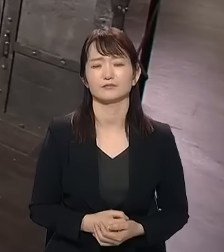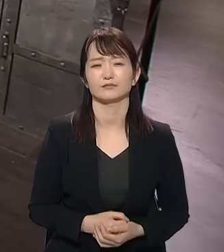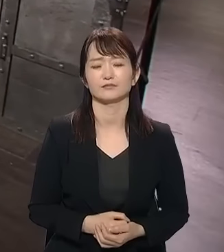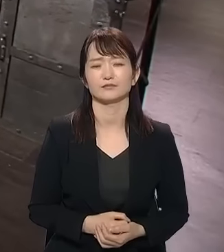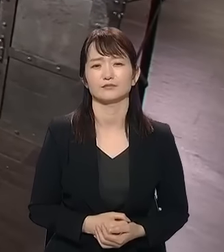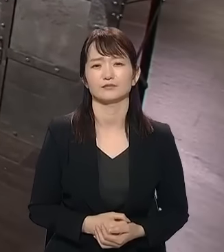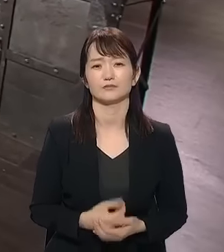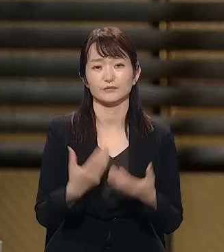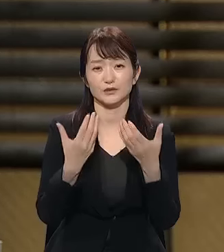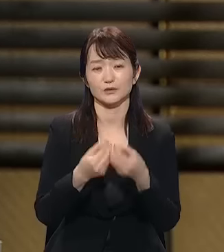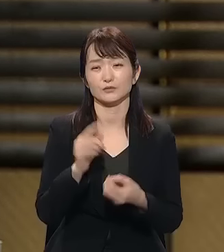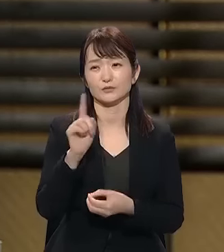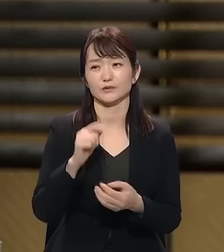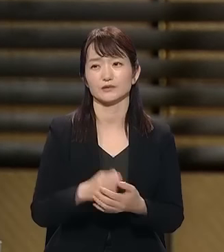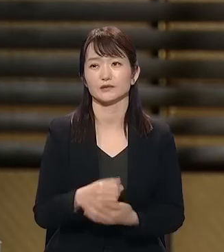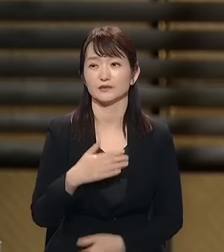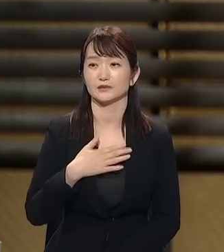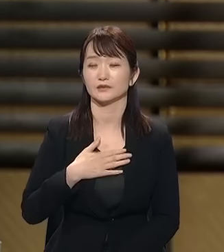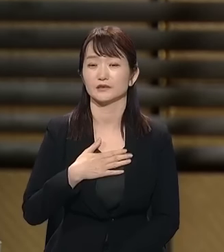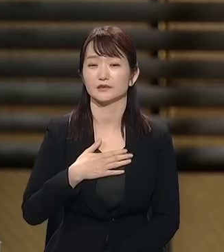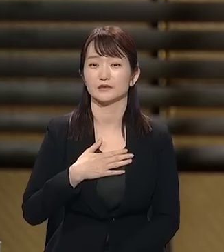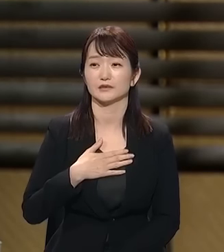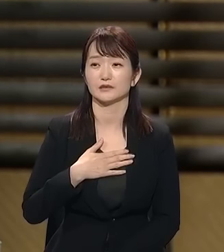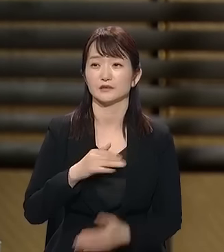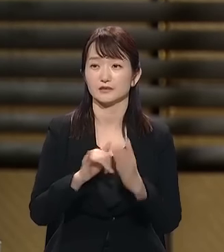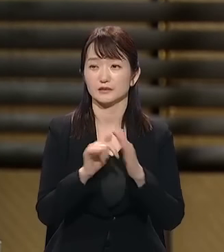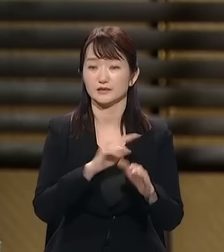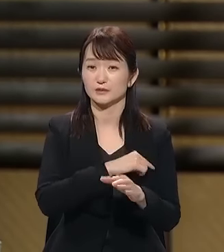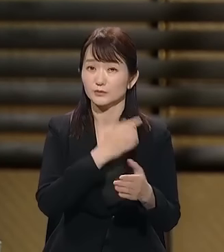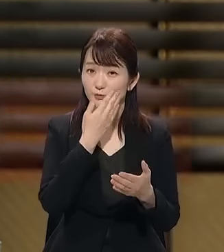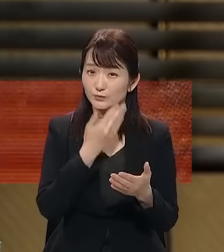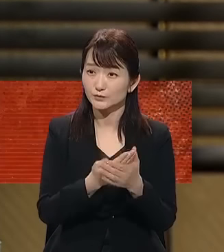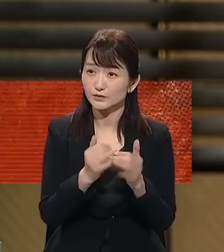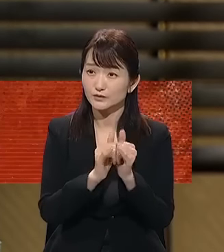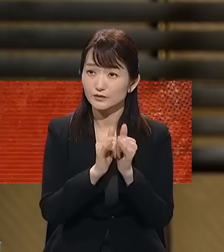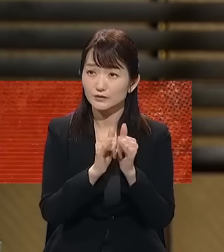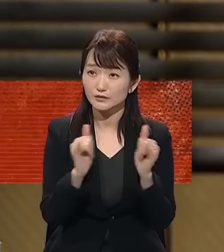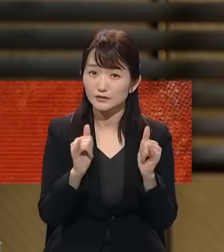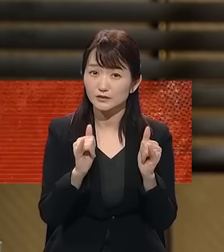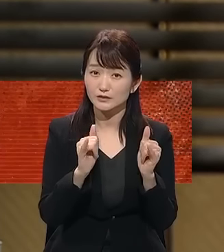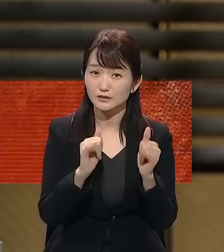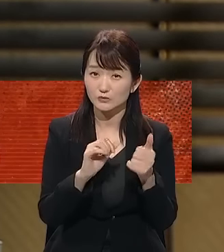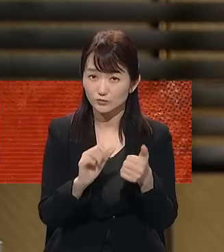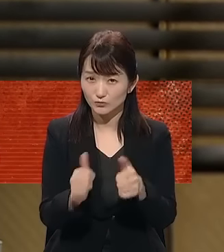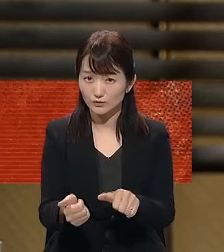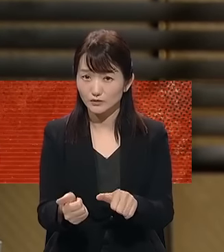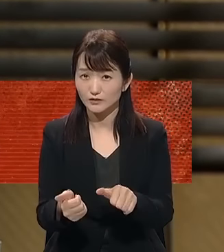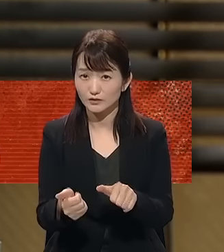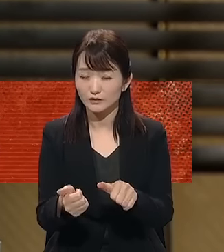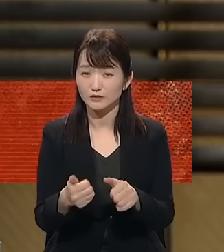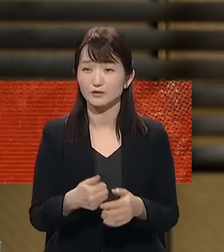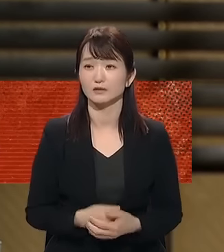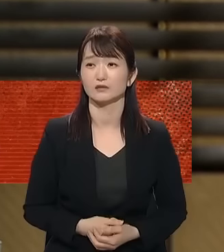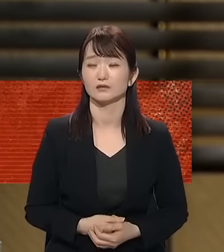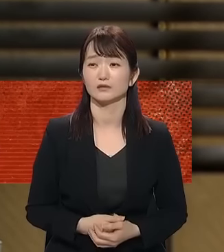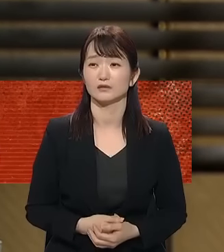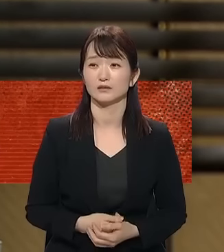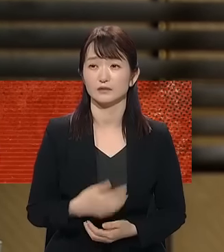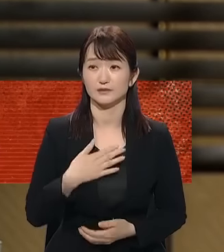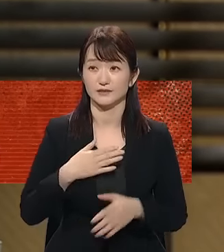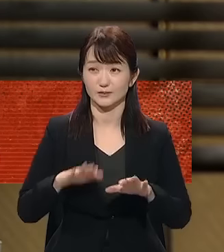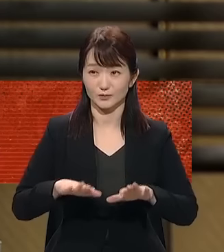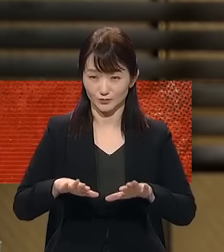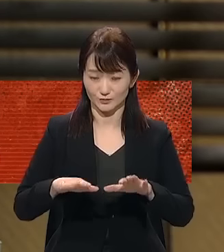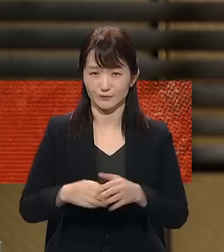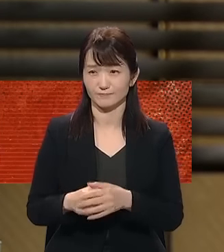그니까 내 나에게 가족 중에 정말 소중한 사람이 세상을 떴는데 세상을 떠났는데 아 내가 오늘 삼겹살의